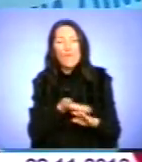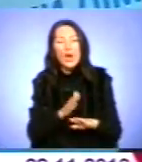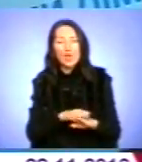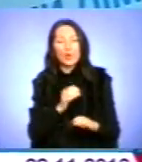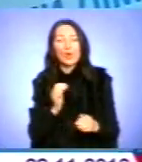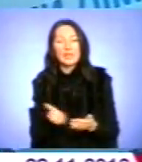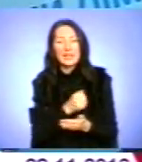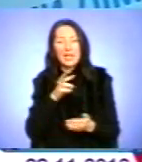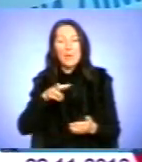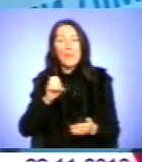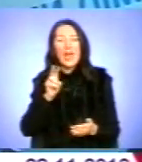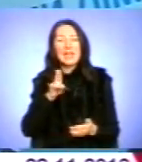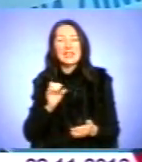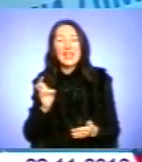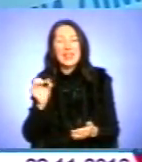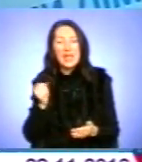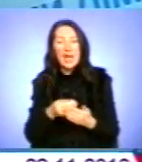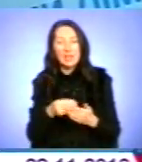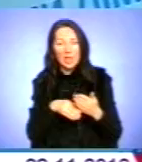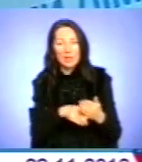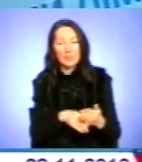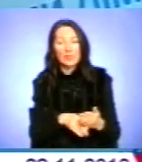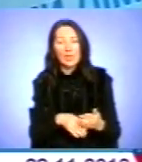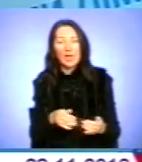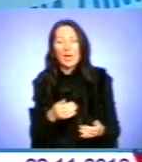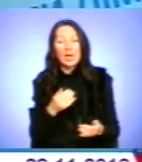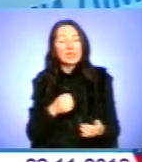К сожалению, не знайшли ми